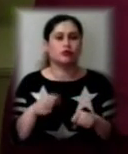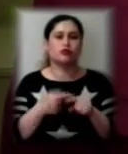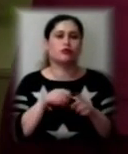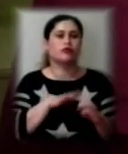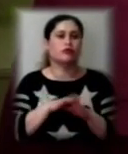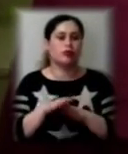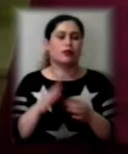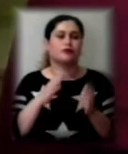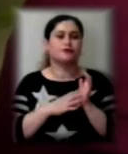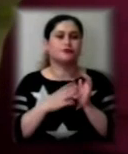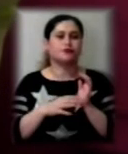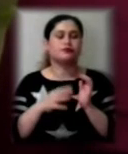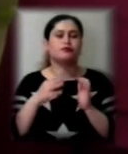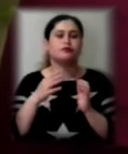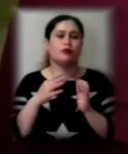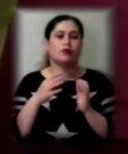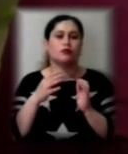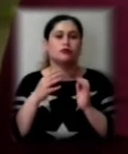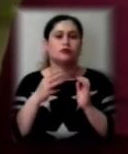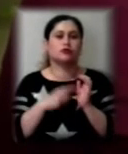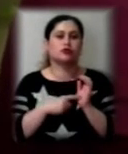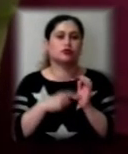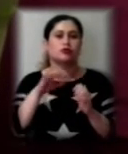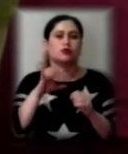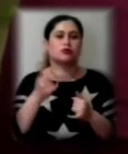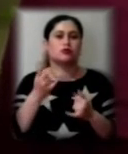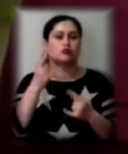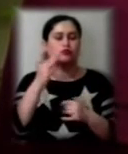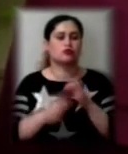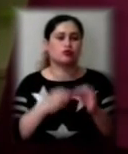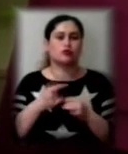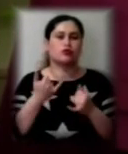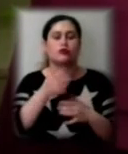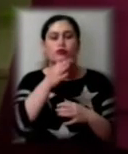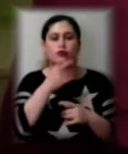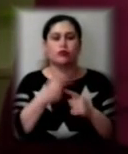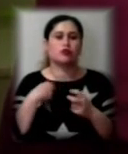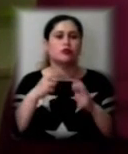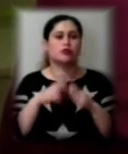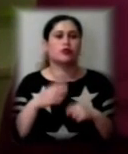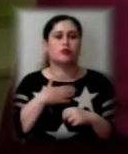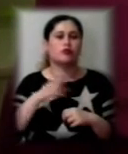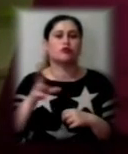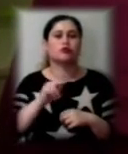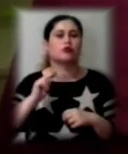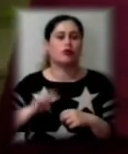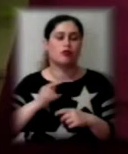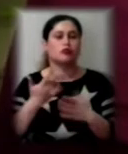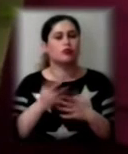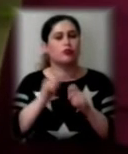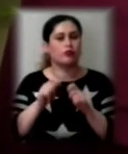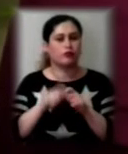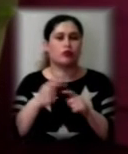Наша можливість – це виконувати 96 тестів за добу. На даний час ми обстежимо наших співробітників, чи є вони носіями цих